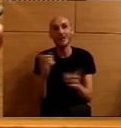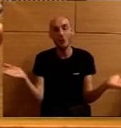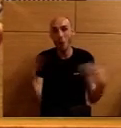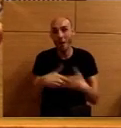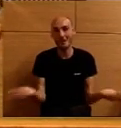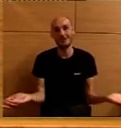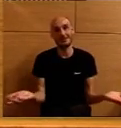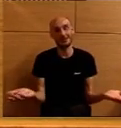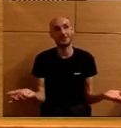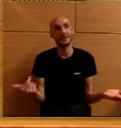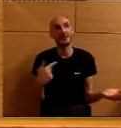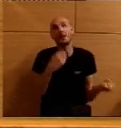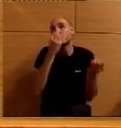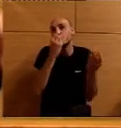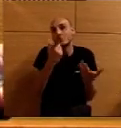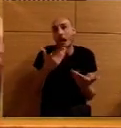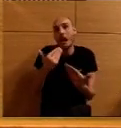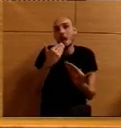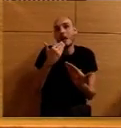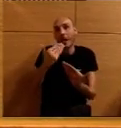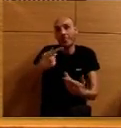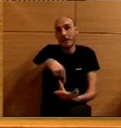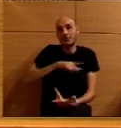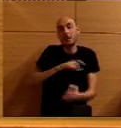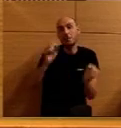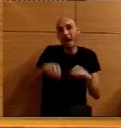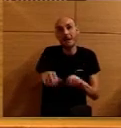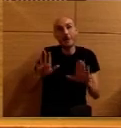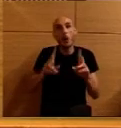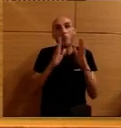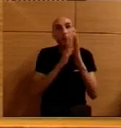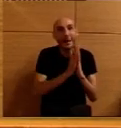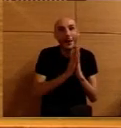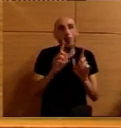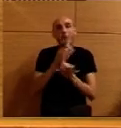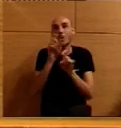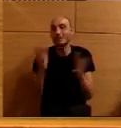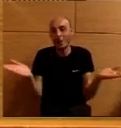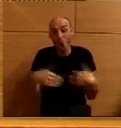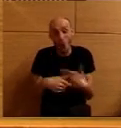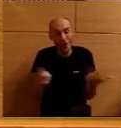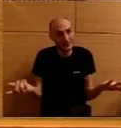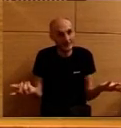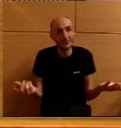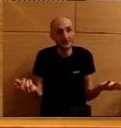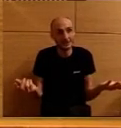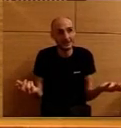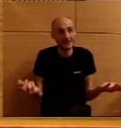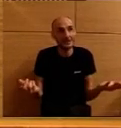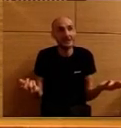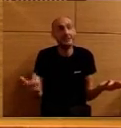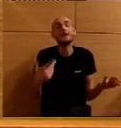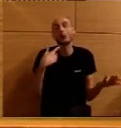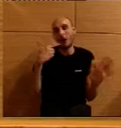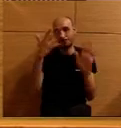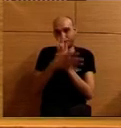que vaig a dirigir a mi, ni és un prec ni és una pregunta. I per a que quede clar, en la variant